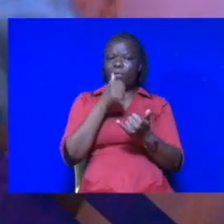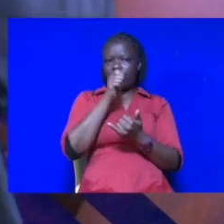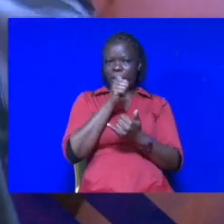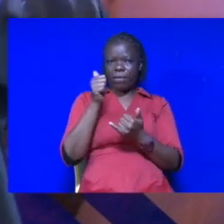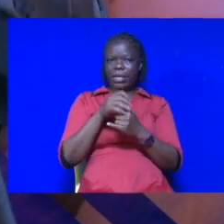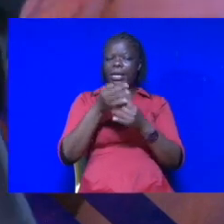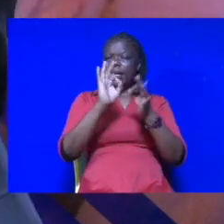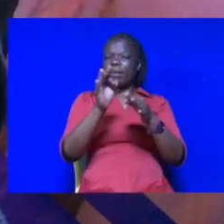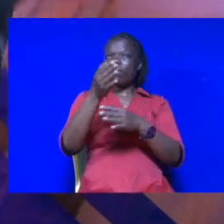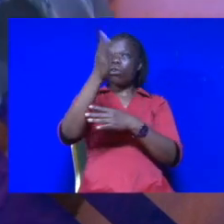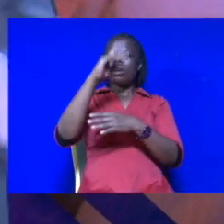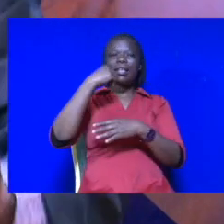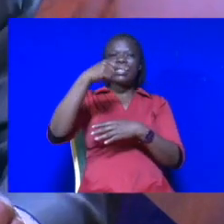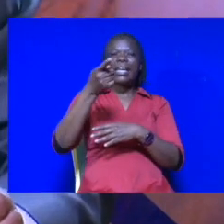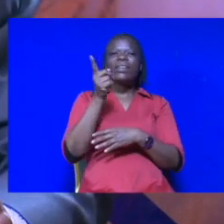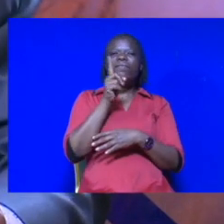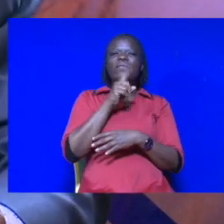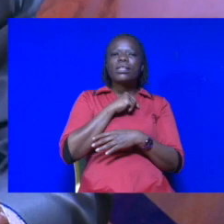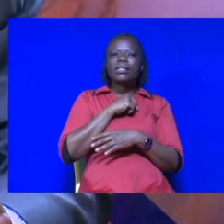Hata kama Mungu amesema,